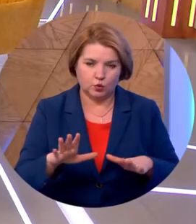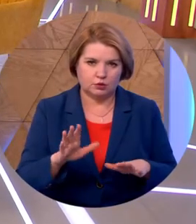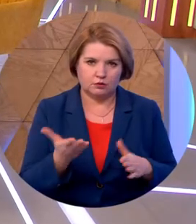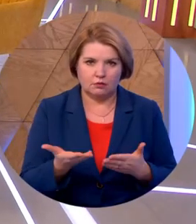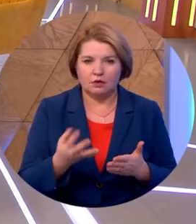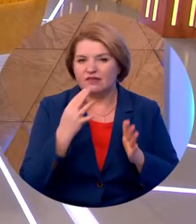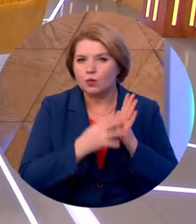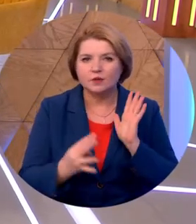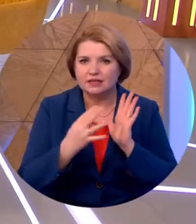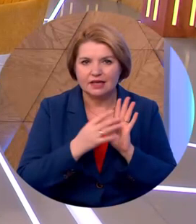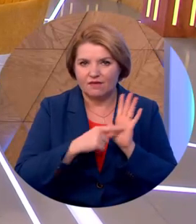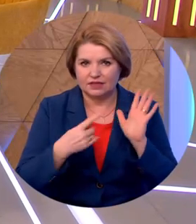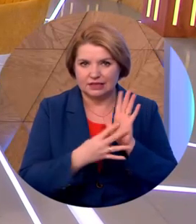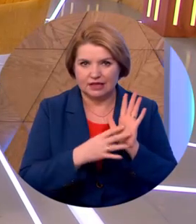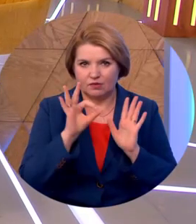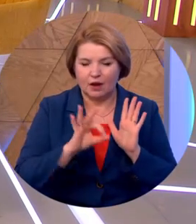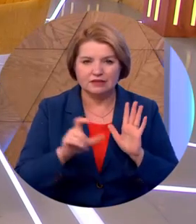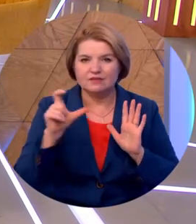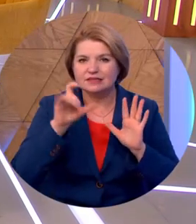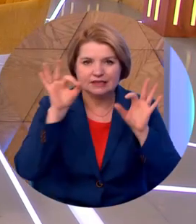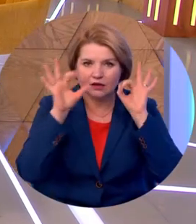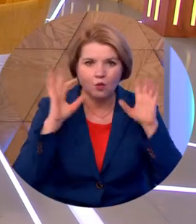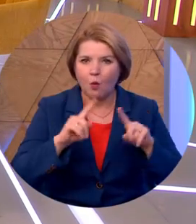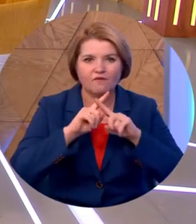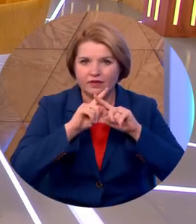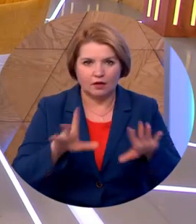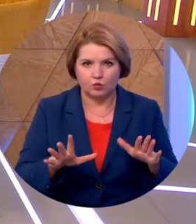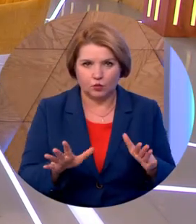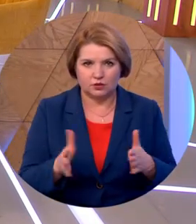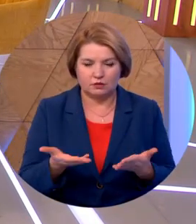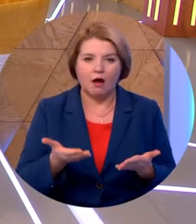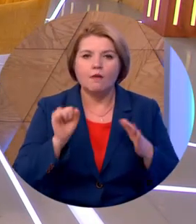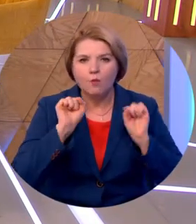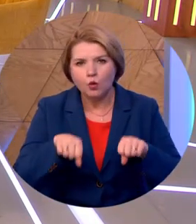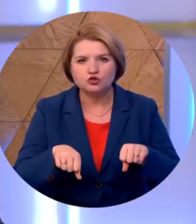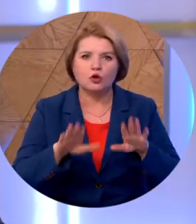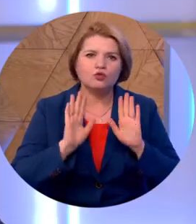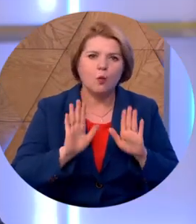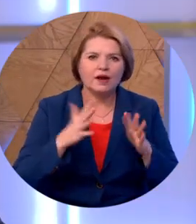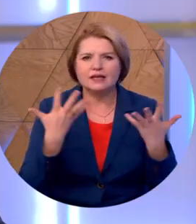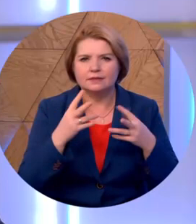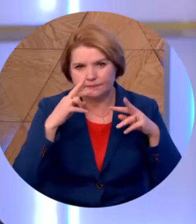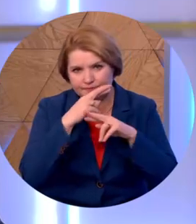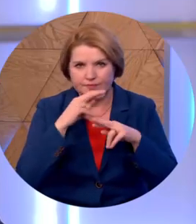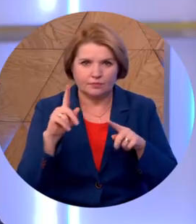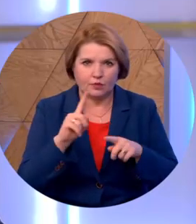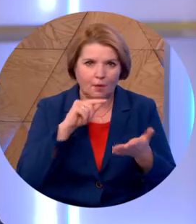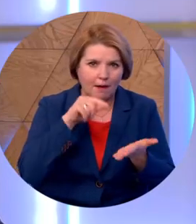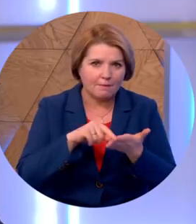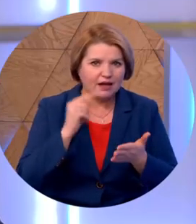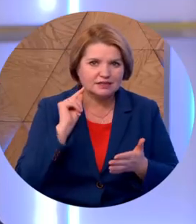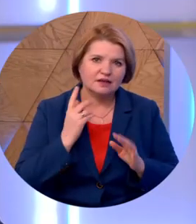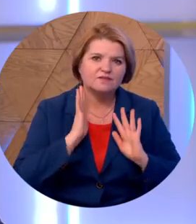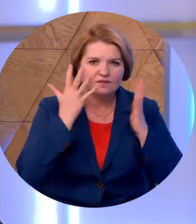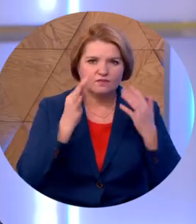де в периоде Ну потому что синяк мы можем получить и просто там задев или кто-то там да и всё получим